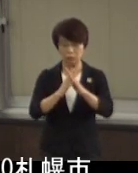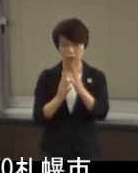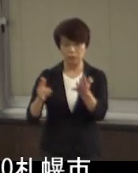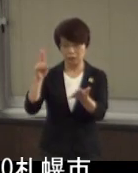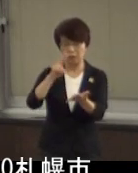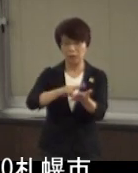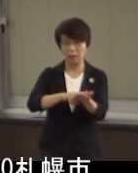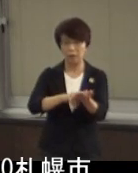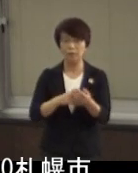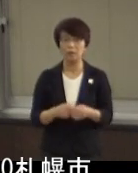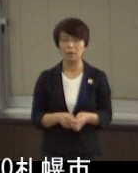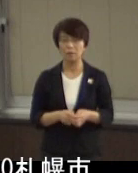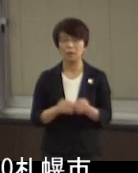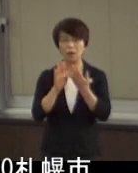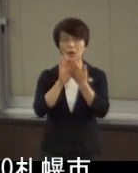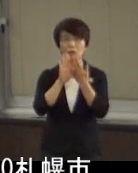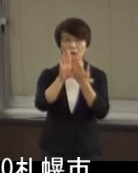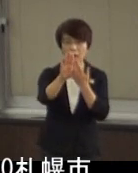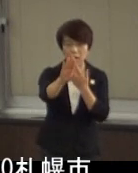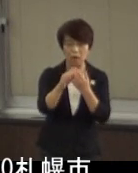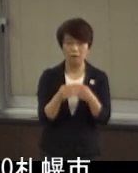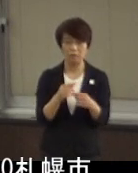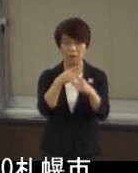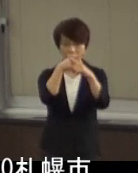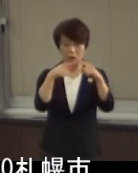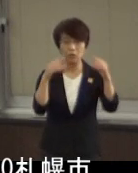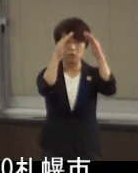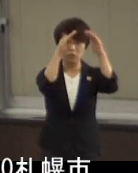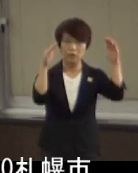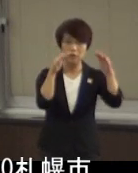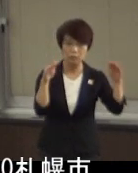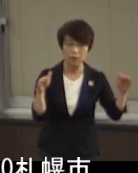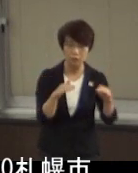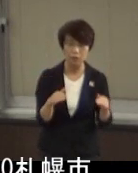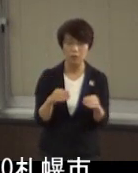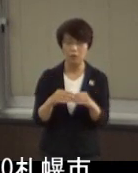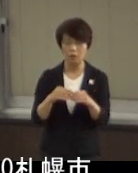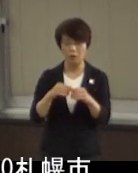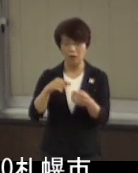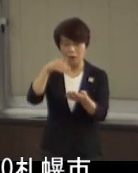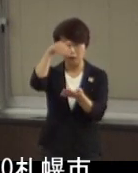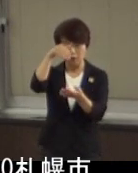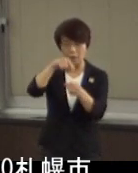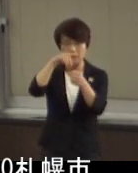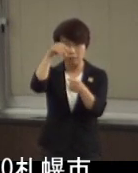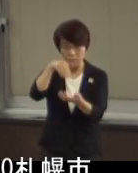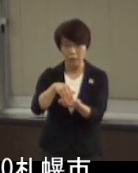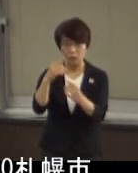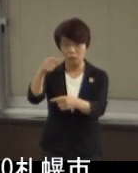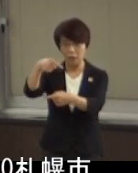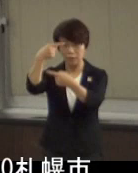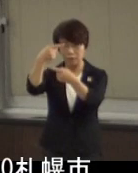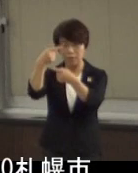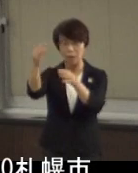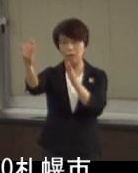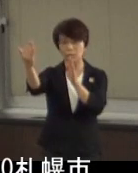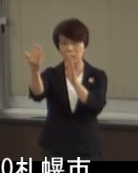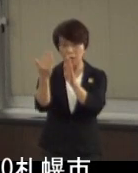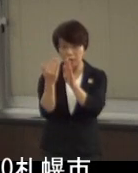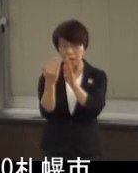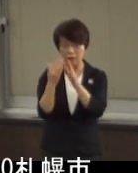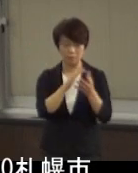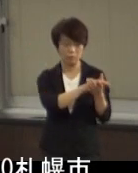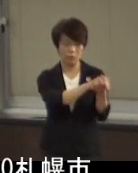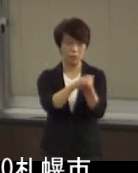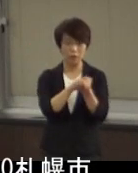。これからクリスマスでありますとか年末年始を迎えて、友人